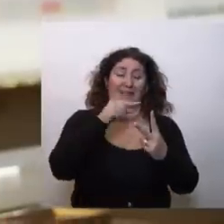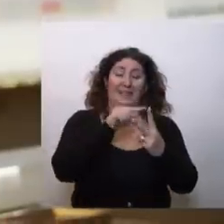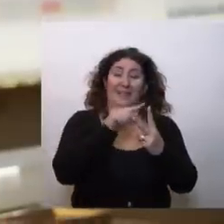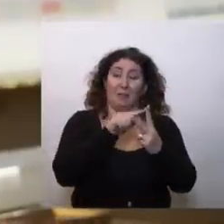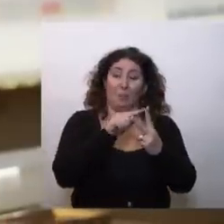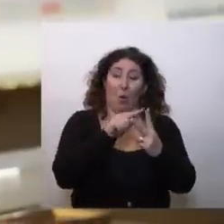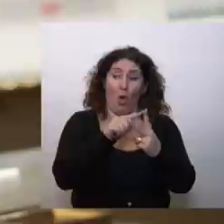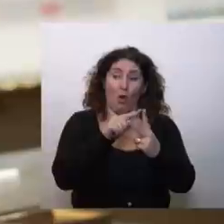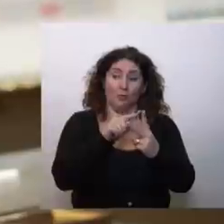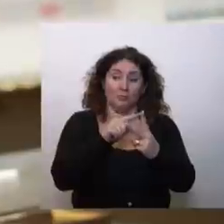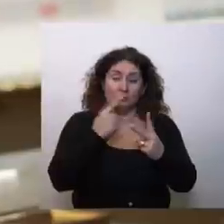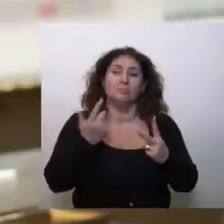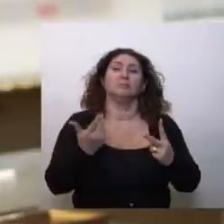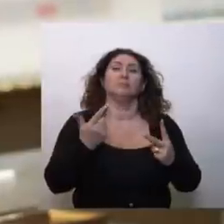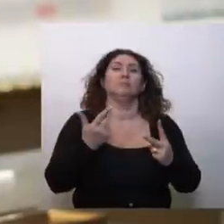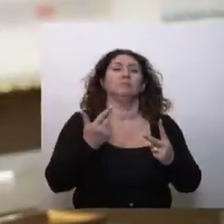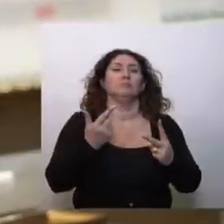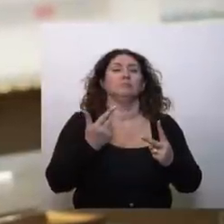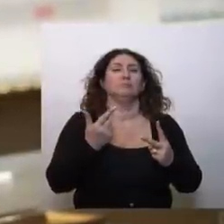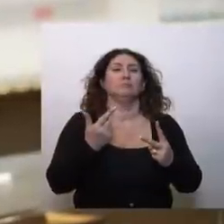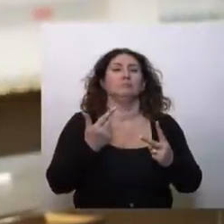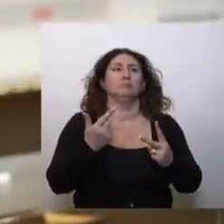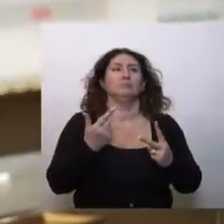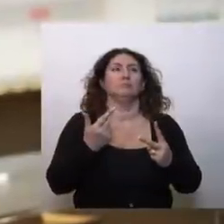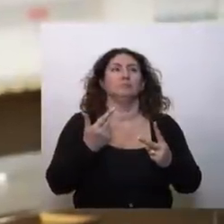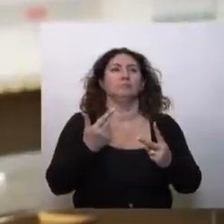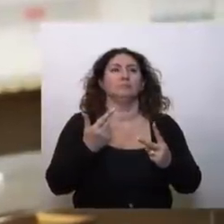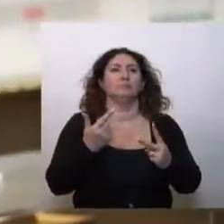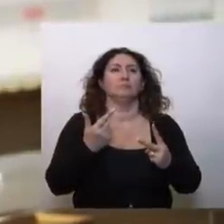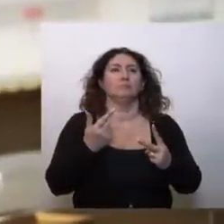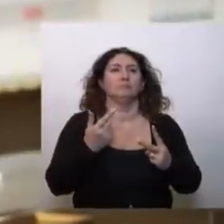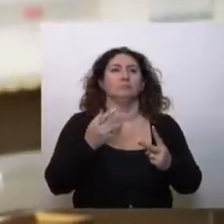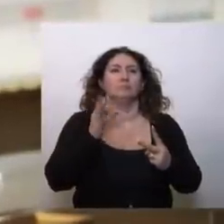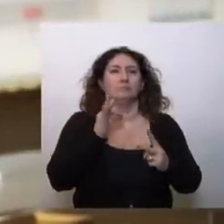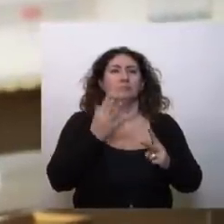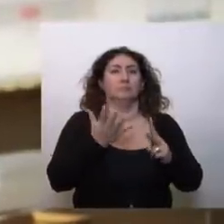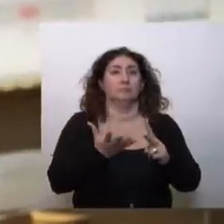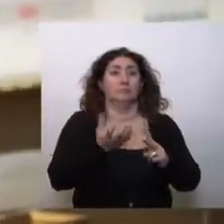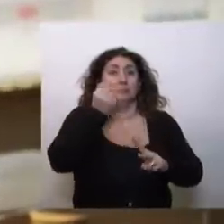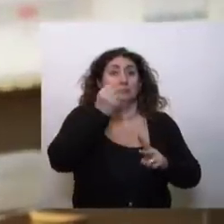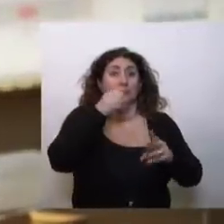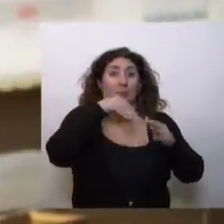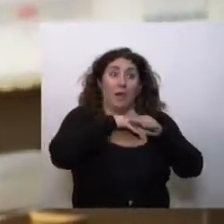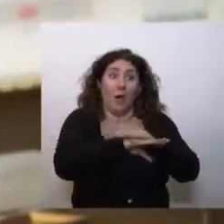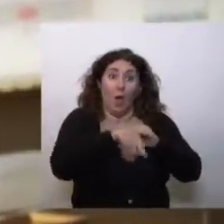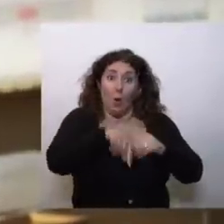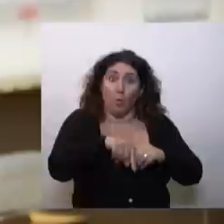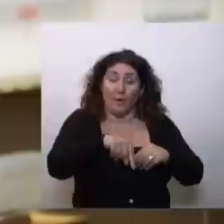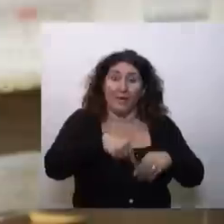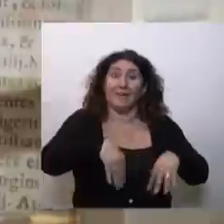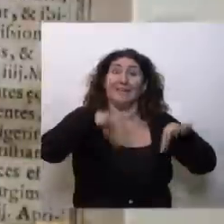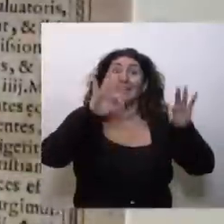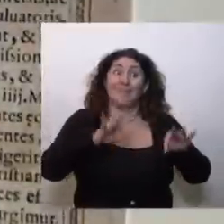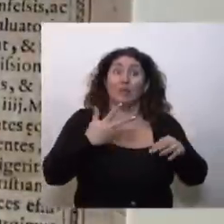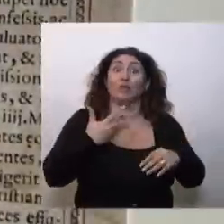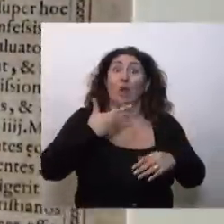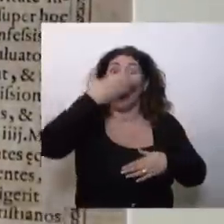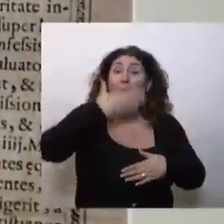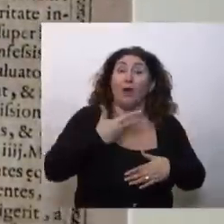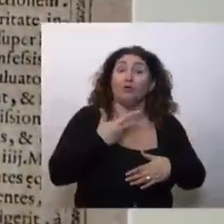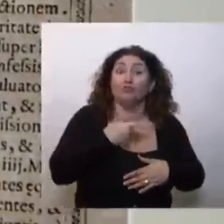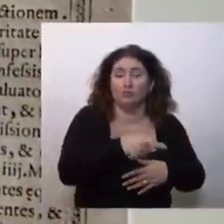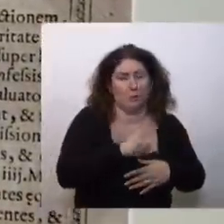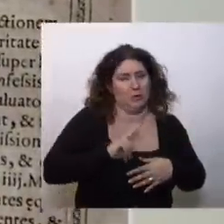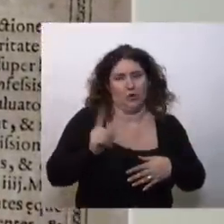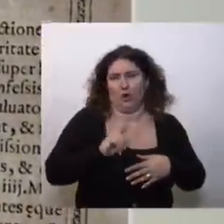è la custode della sindone, non custodisce la sindone, e la seconda è che ci sono reperti unici